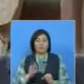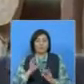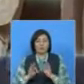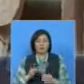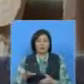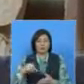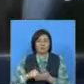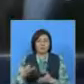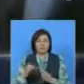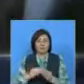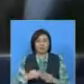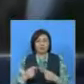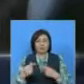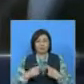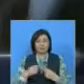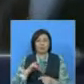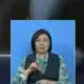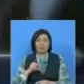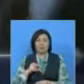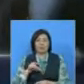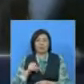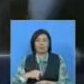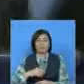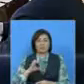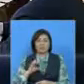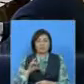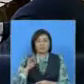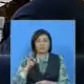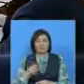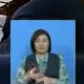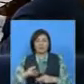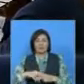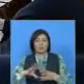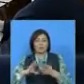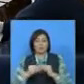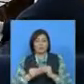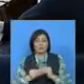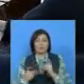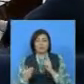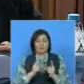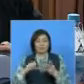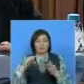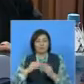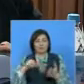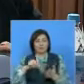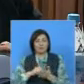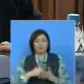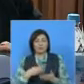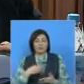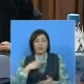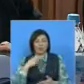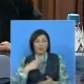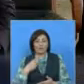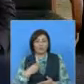всех категорий жертв политических репрессий советского периода. К слову, в завершение заседания члены комиссии поделились